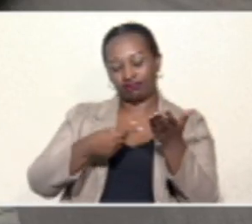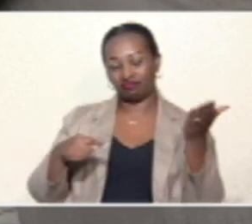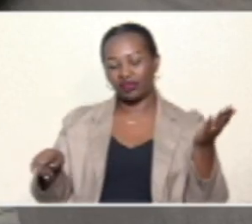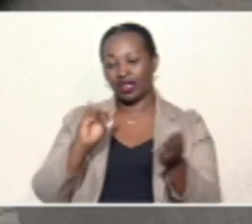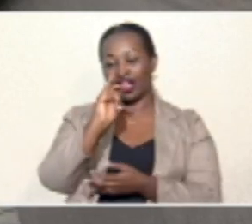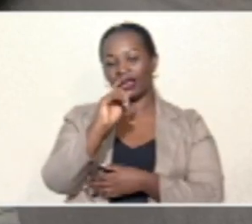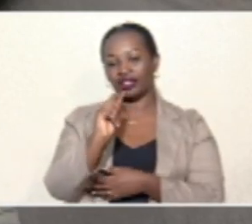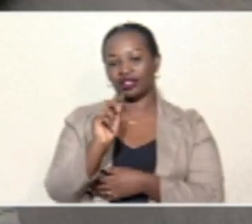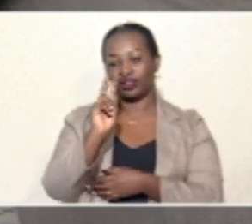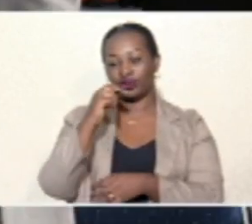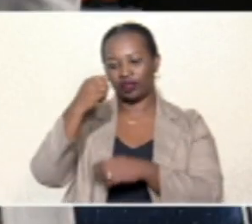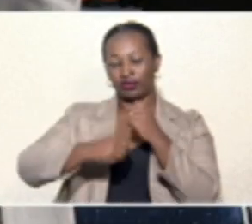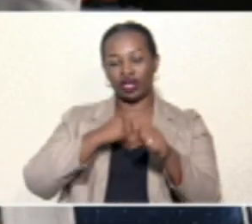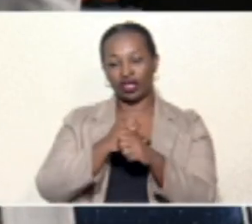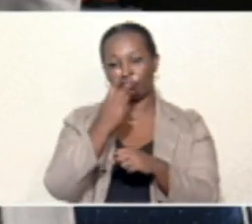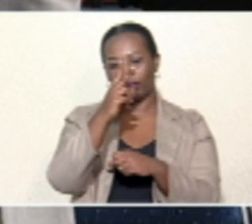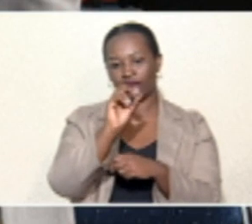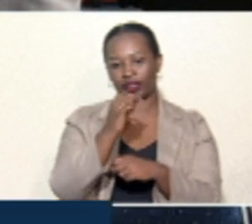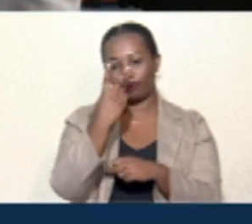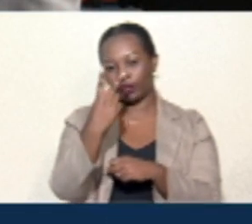ya 2023 kugeza muri